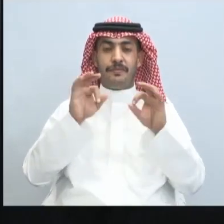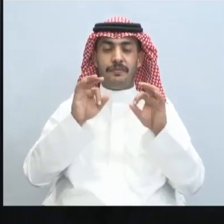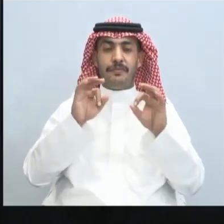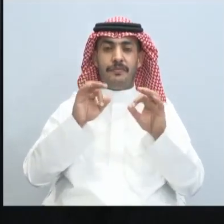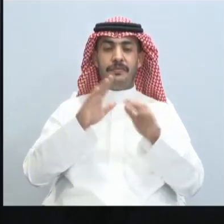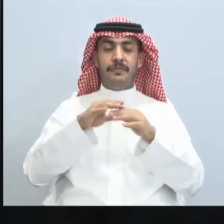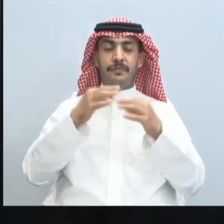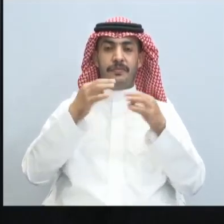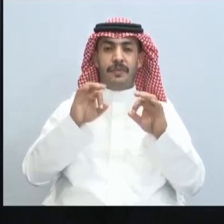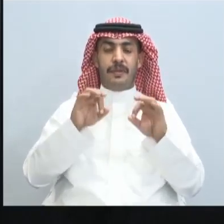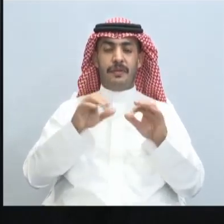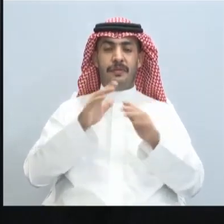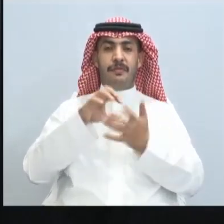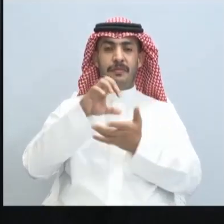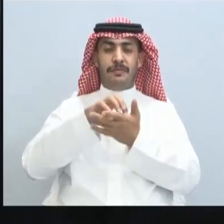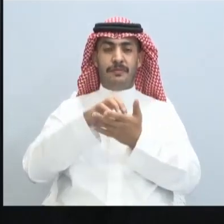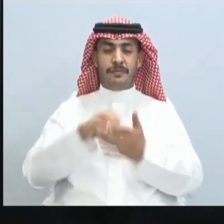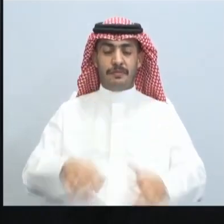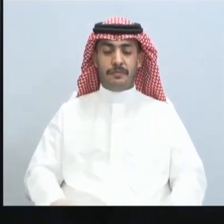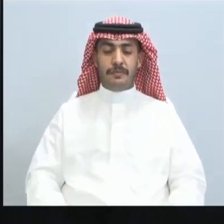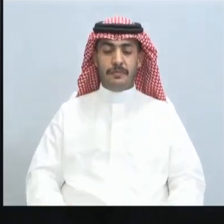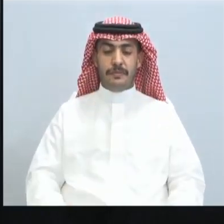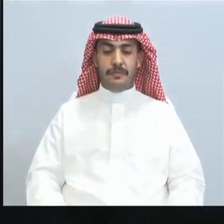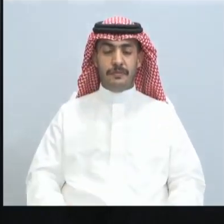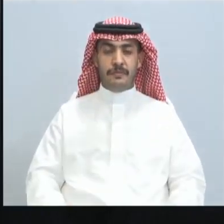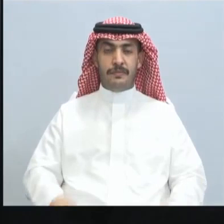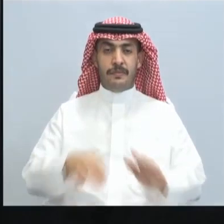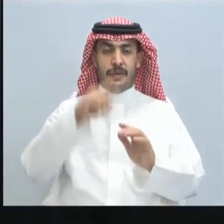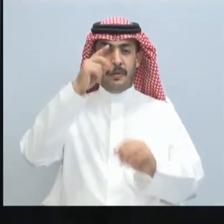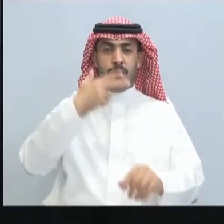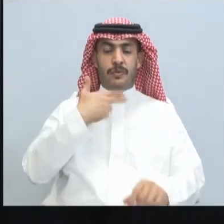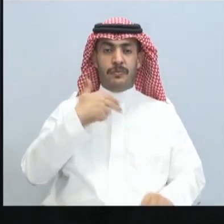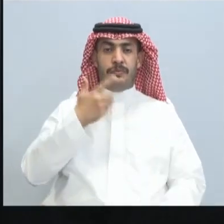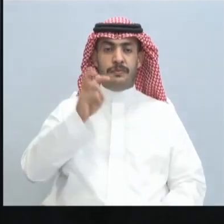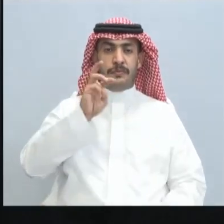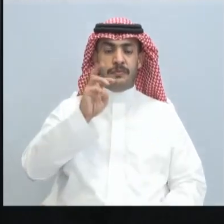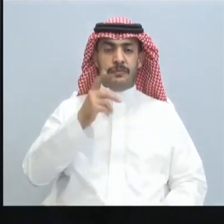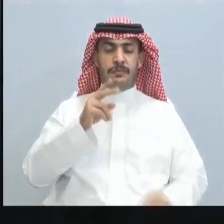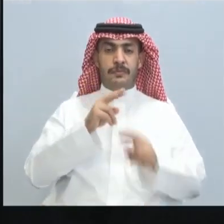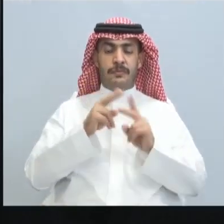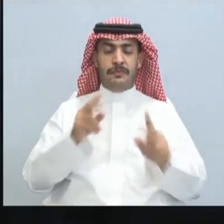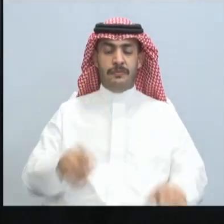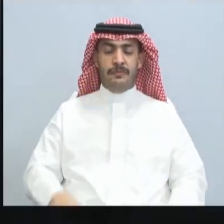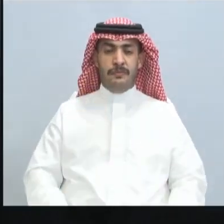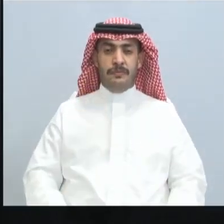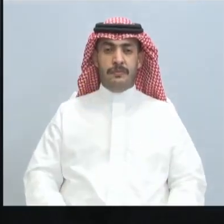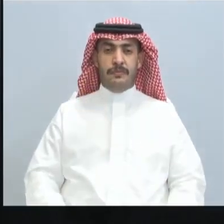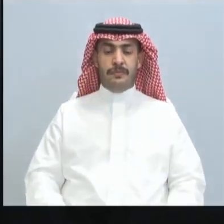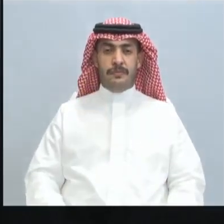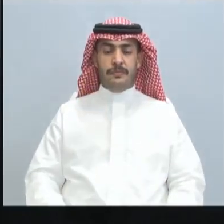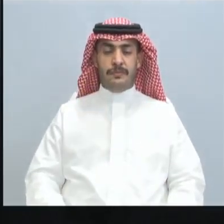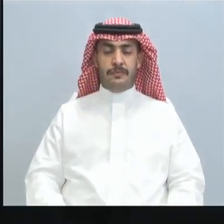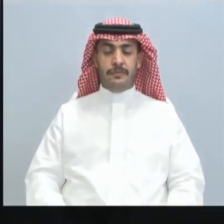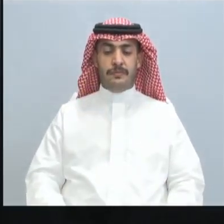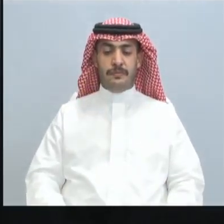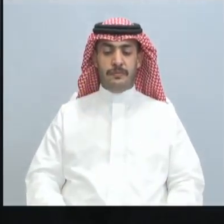موظف في منظمه مع جهات اخرى خارج المنظمه قد تكون حكوميه قد تكون خاصه قد تكون عملاء وبالتالي كل ما